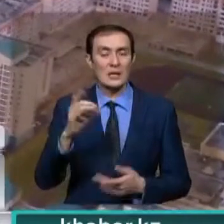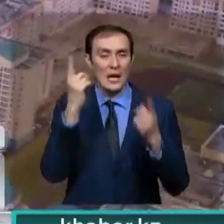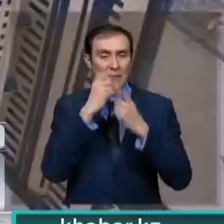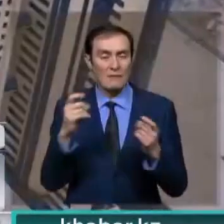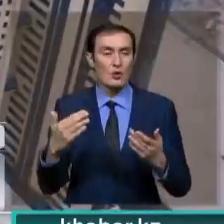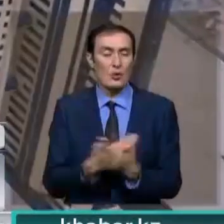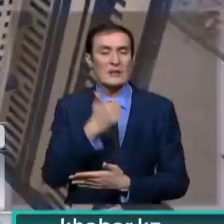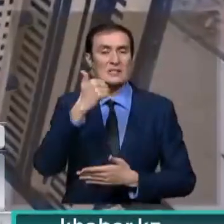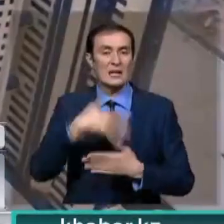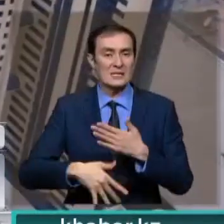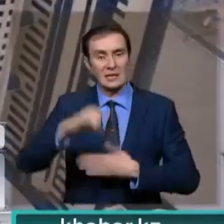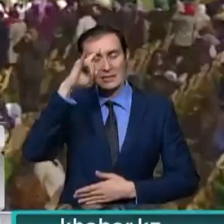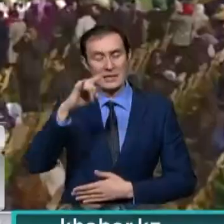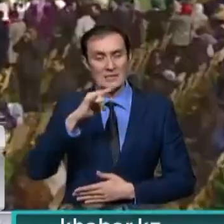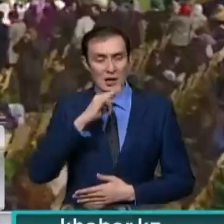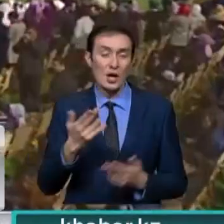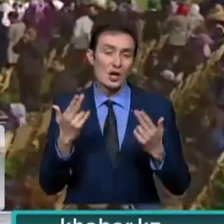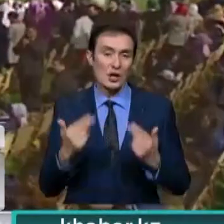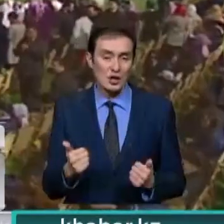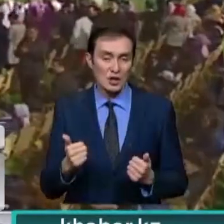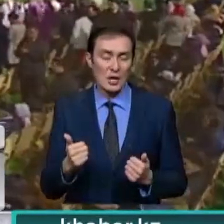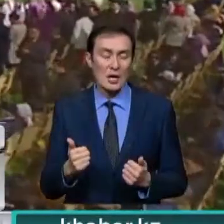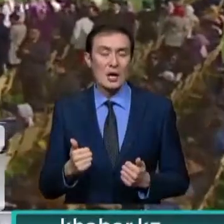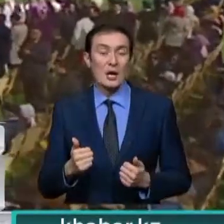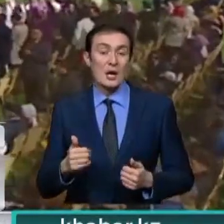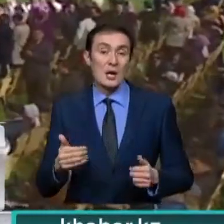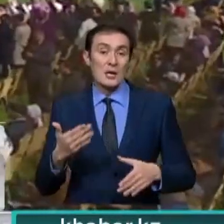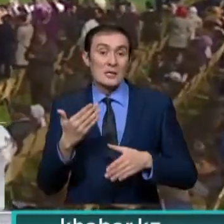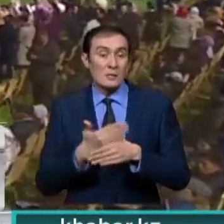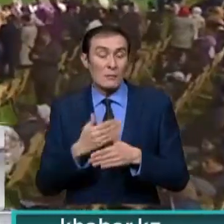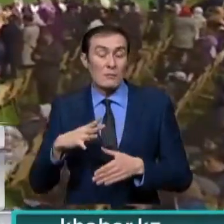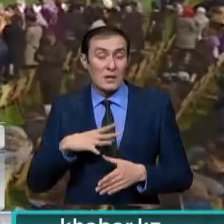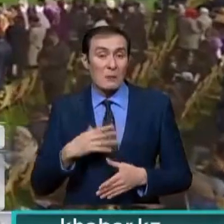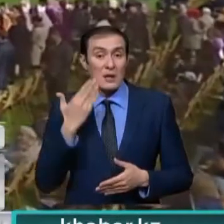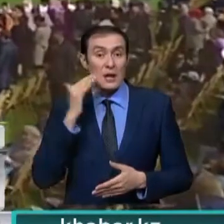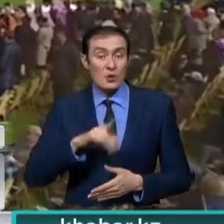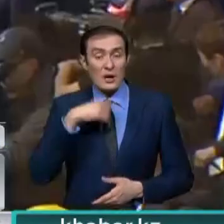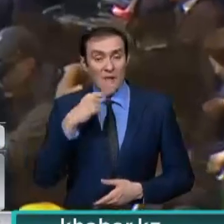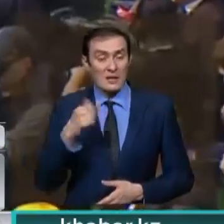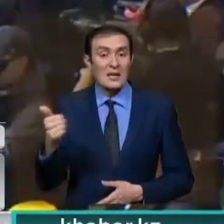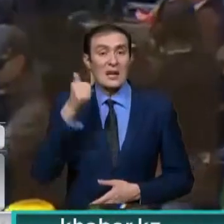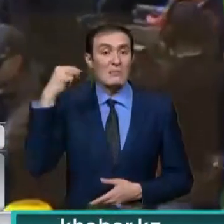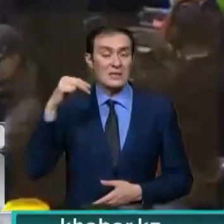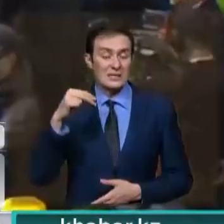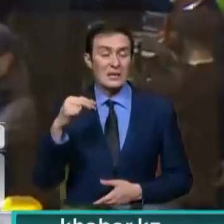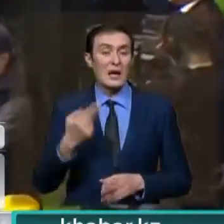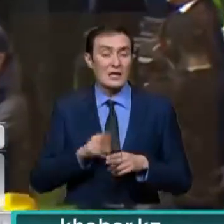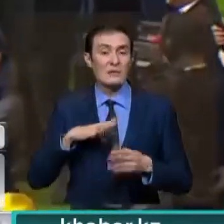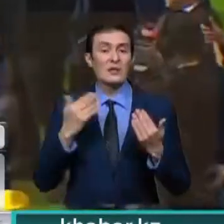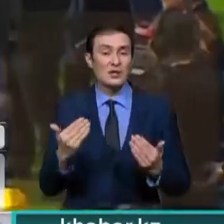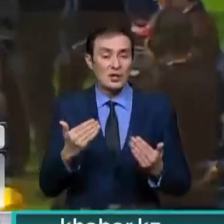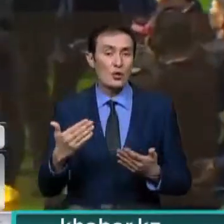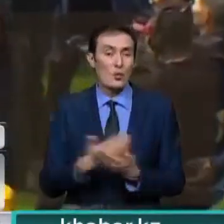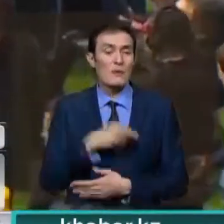новой столицы казахстана конечно без смелых соратников пришлось бы непросто вспоминает ель басе один из них ныне